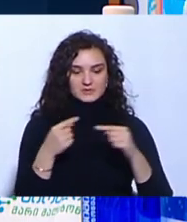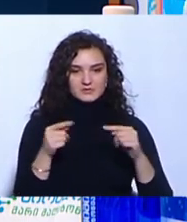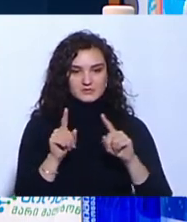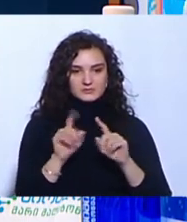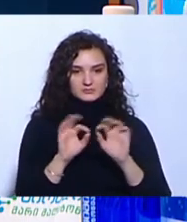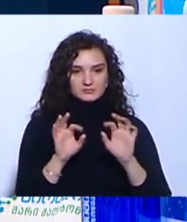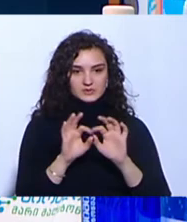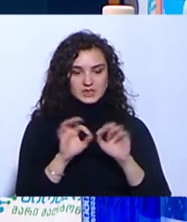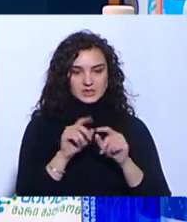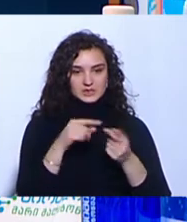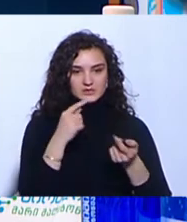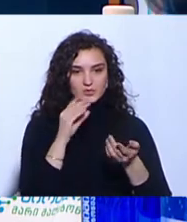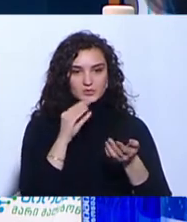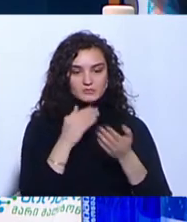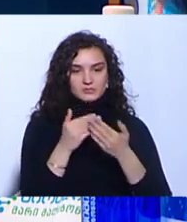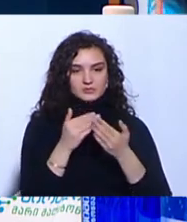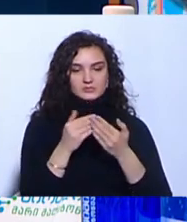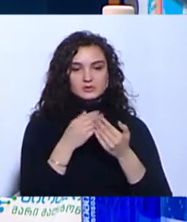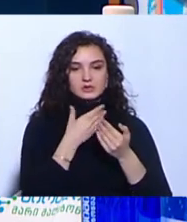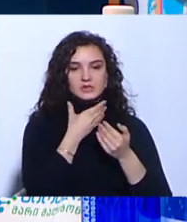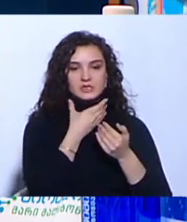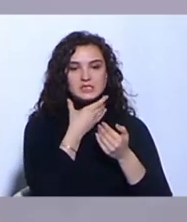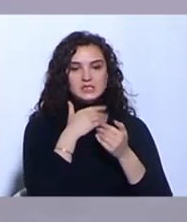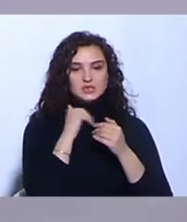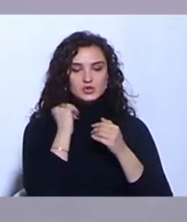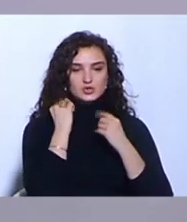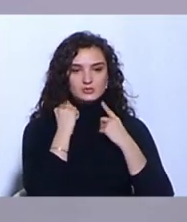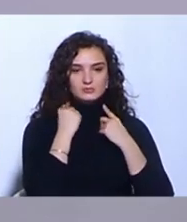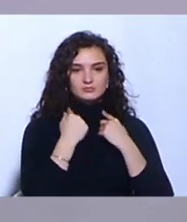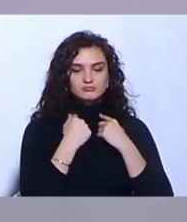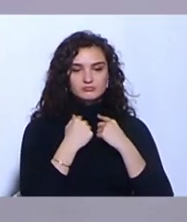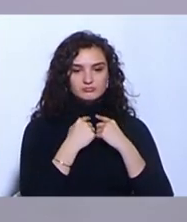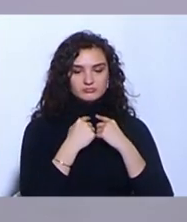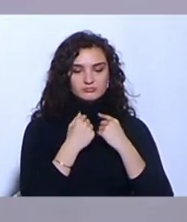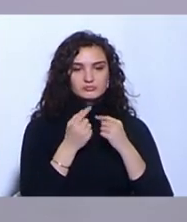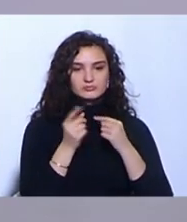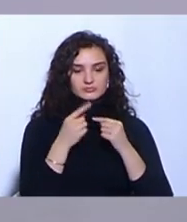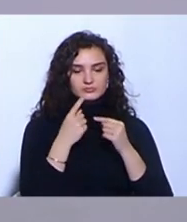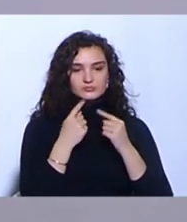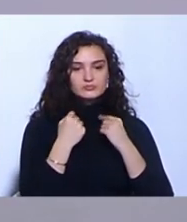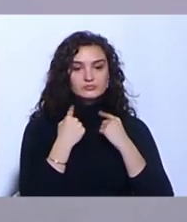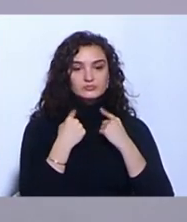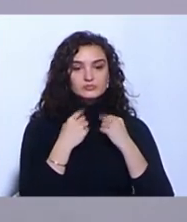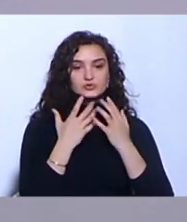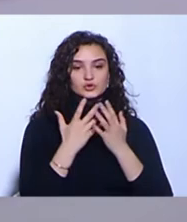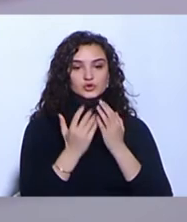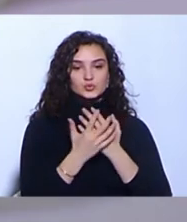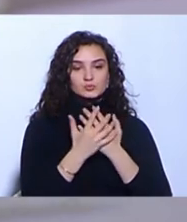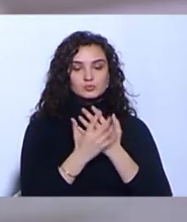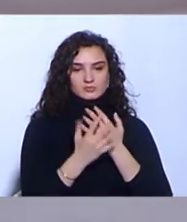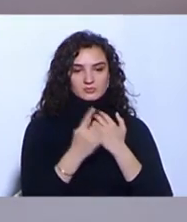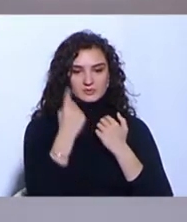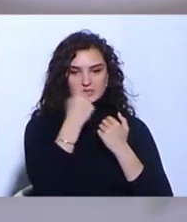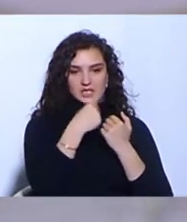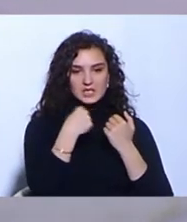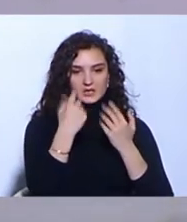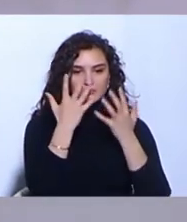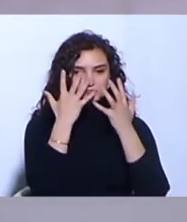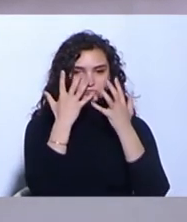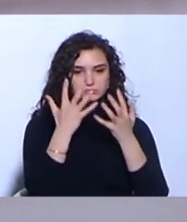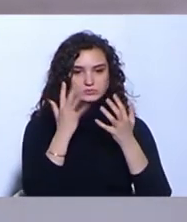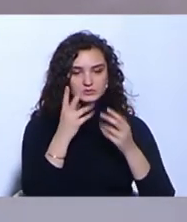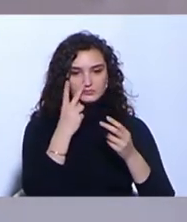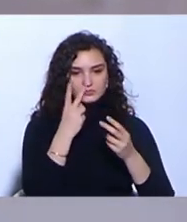აღწერა. აღწერა, როდესაც მაგალითად კისრის მიდამოში მოხდა ეს, ბატონ მალადომ ბრძანა, რომ შეშუპდება სახე.